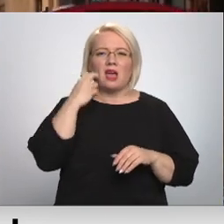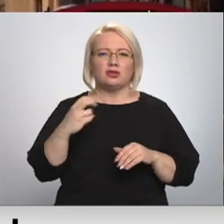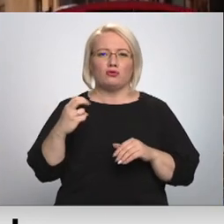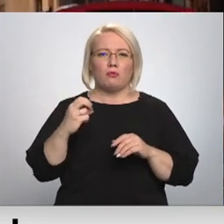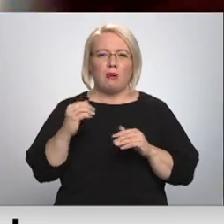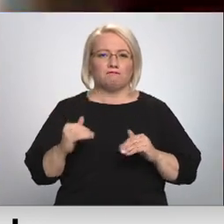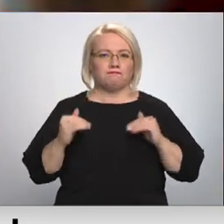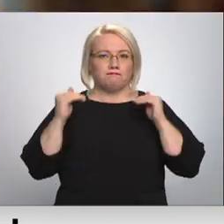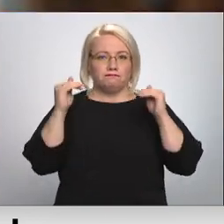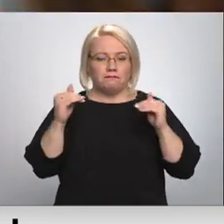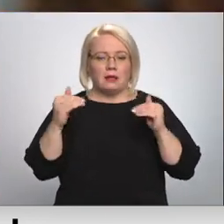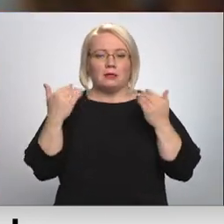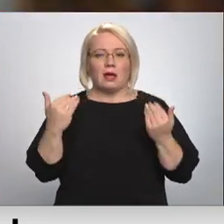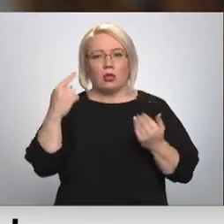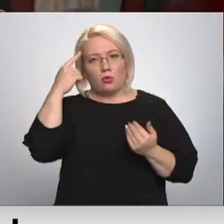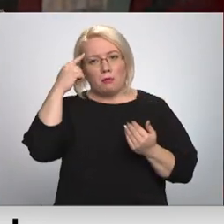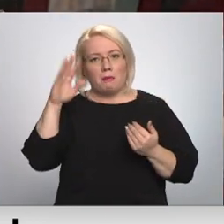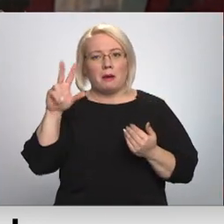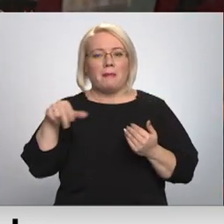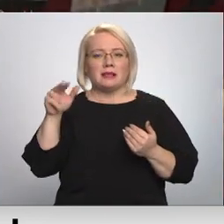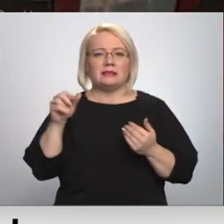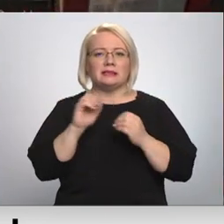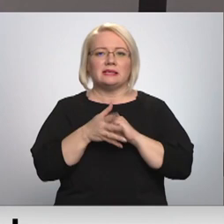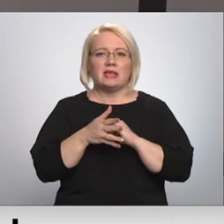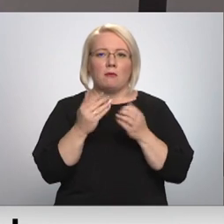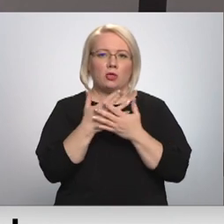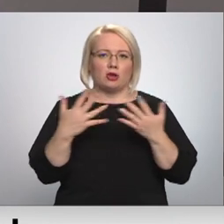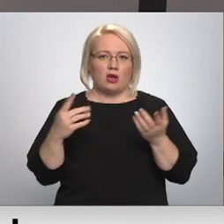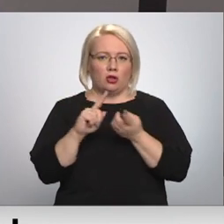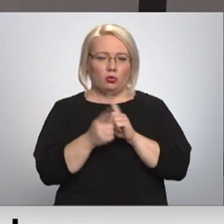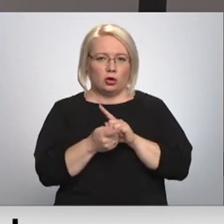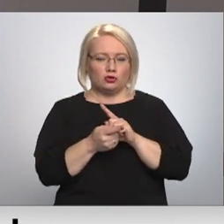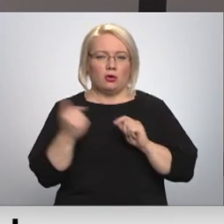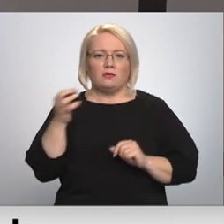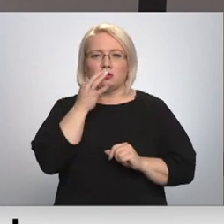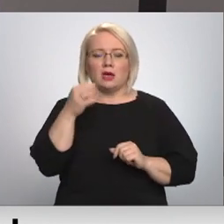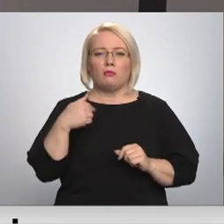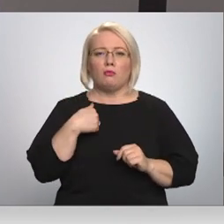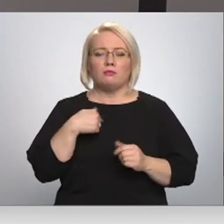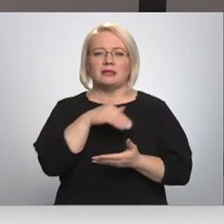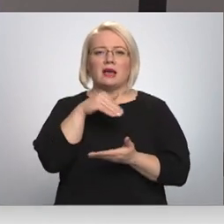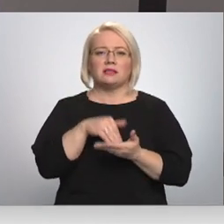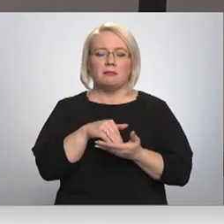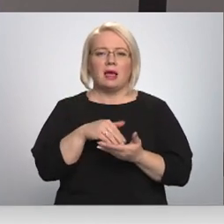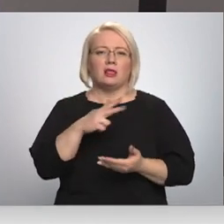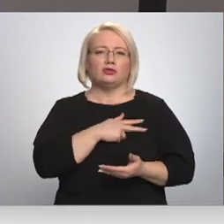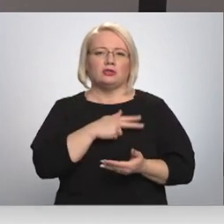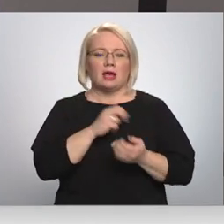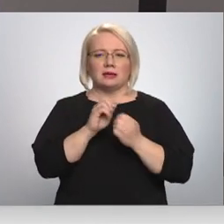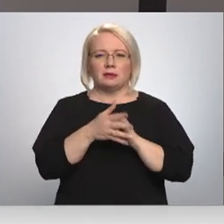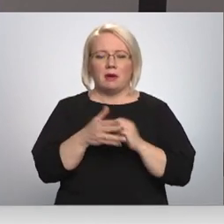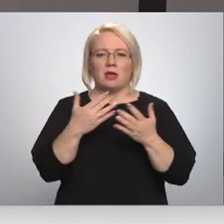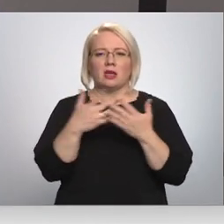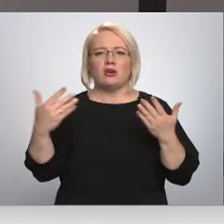raisās diskusijas par pensiju sistēmas dažādošanu. Mums jāstabilizē sociālā sistēma ar dažādu jaunu